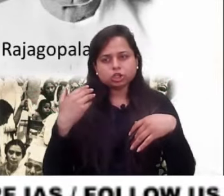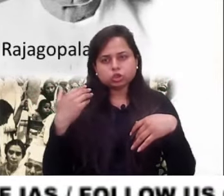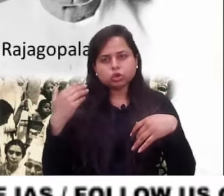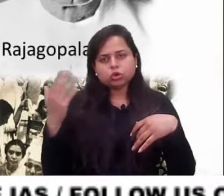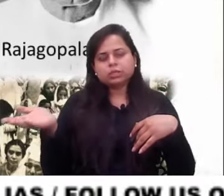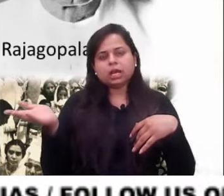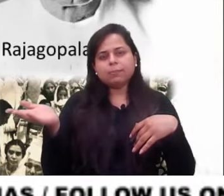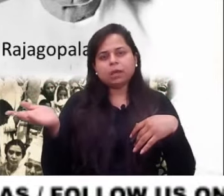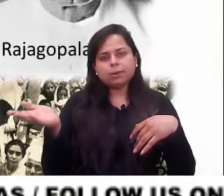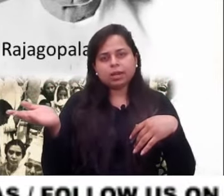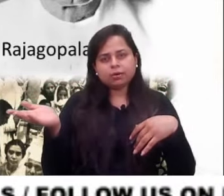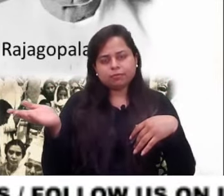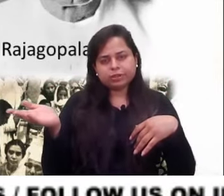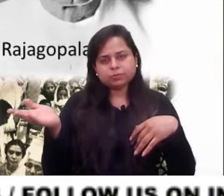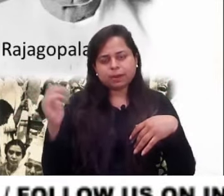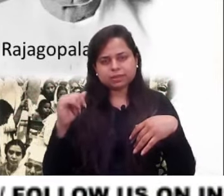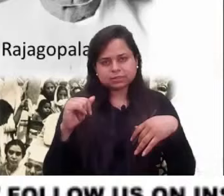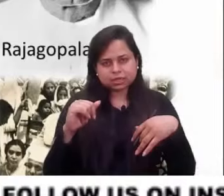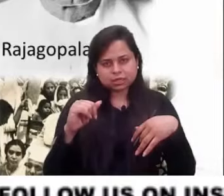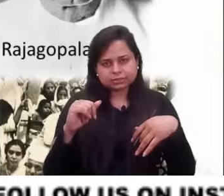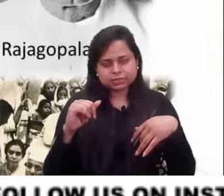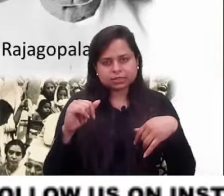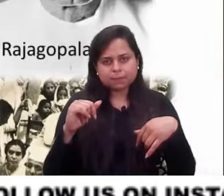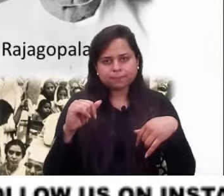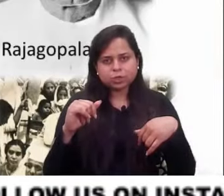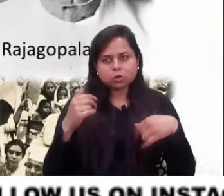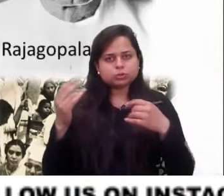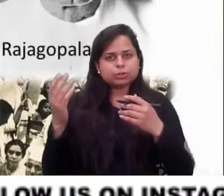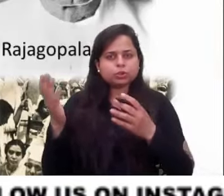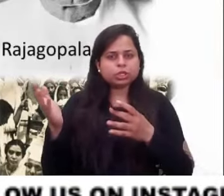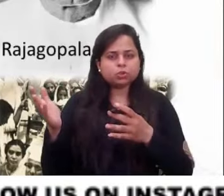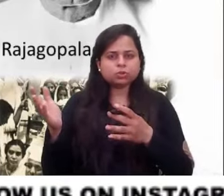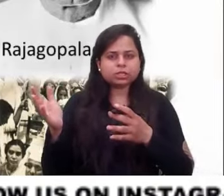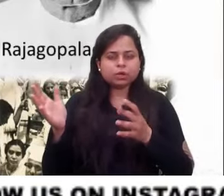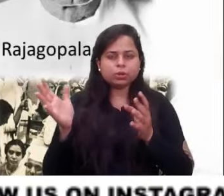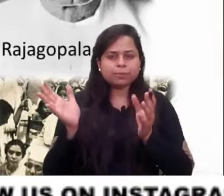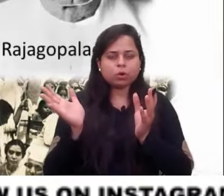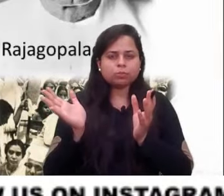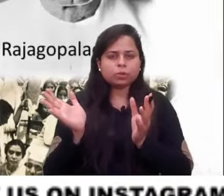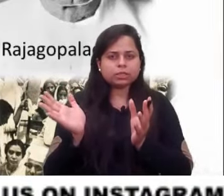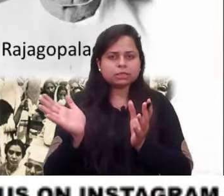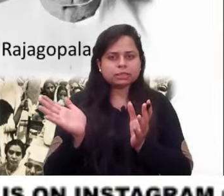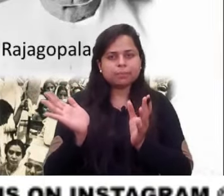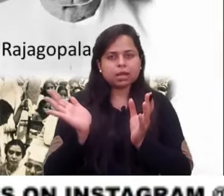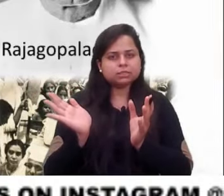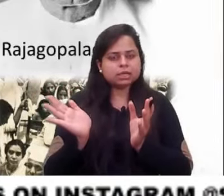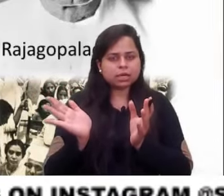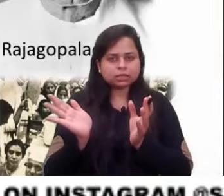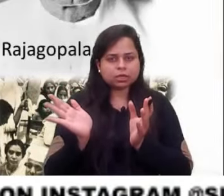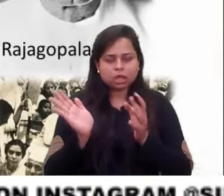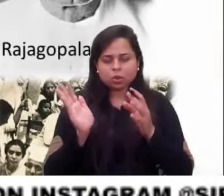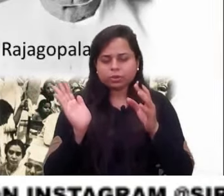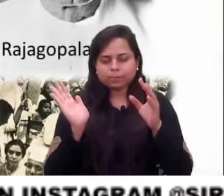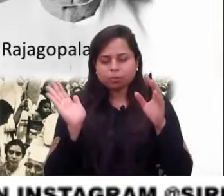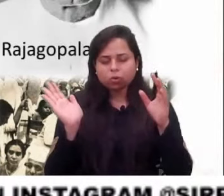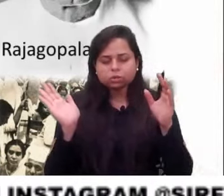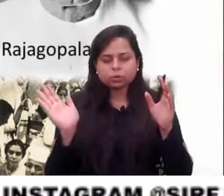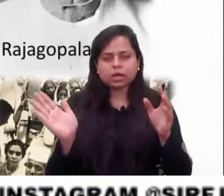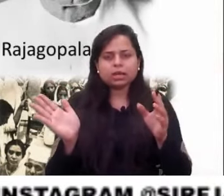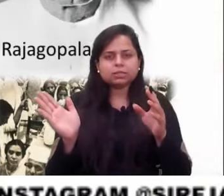जो यहां पर हमारा पाकिस्तान का हिस्सा था जो उन्हें बहुत बुरी तरह से मारा जा रहा था